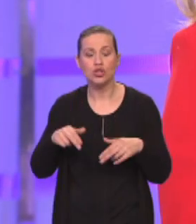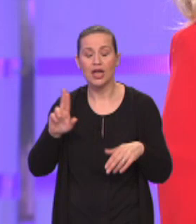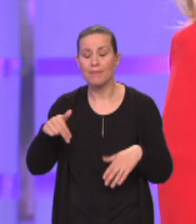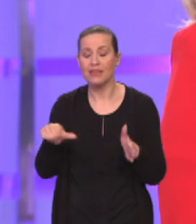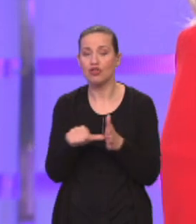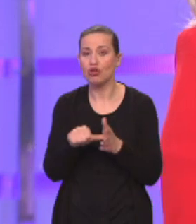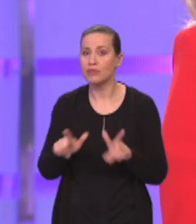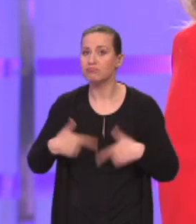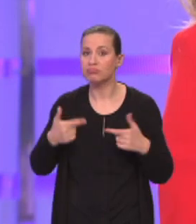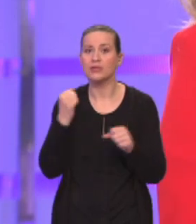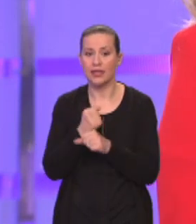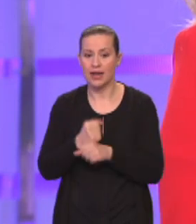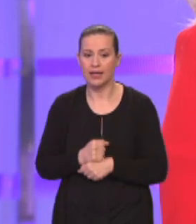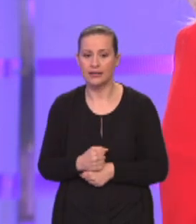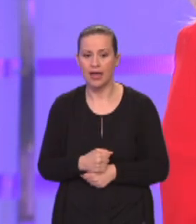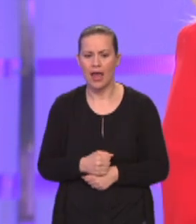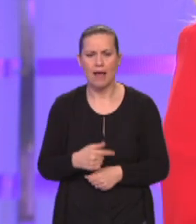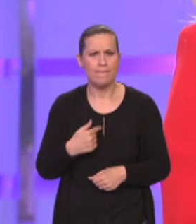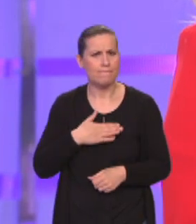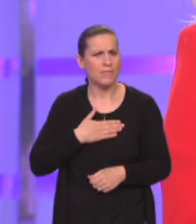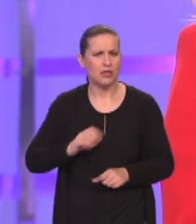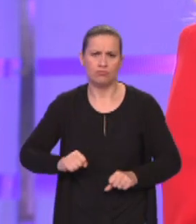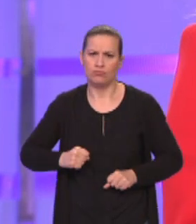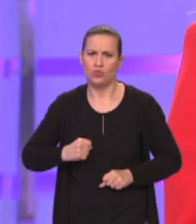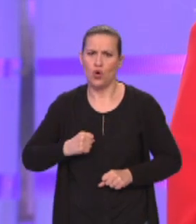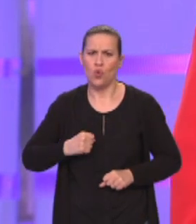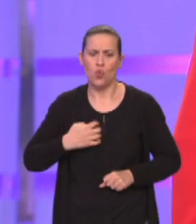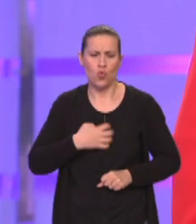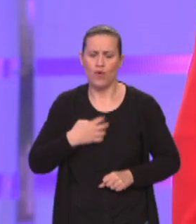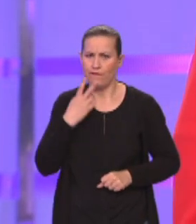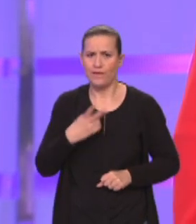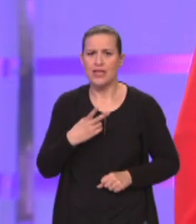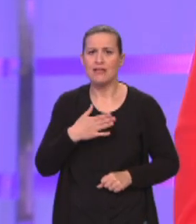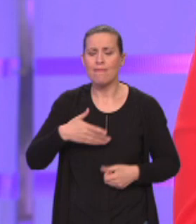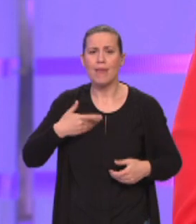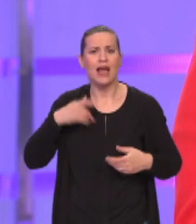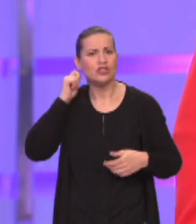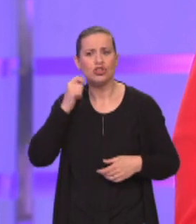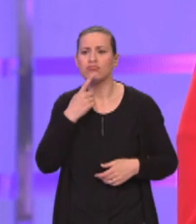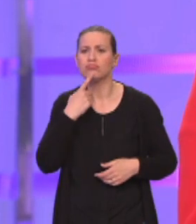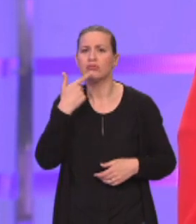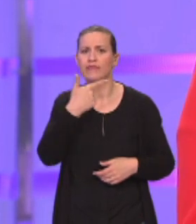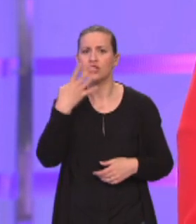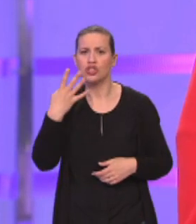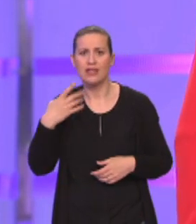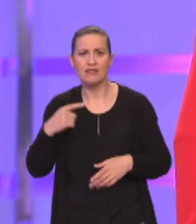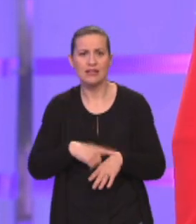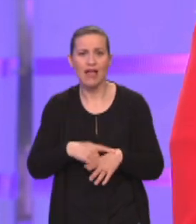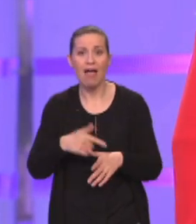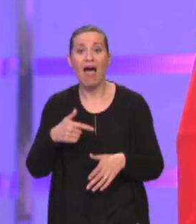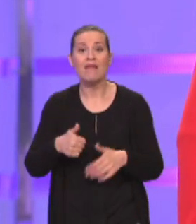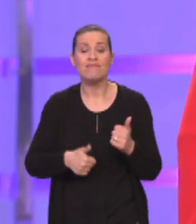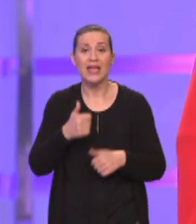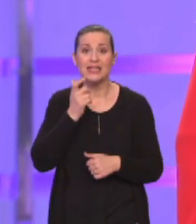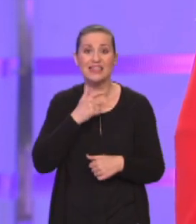stvarno ovo strašno, strašno vidjeti te mlade žene koje su 24 sata ili one još starije žene koje su, imamo